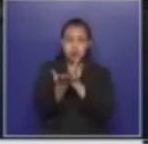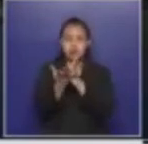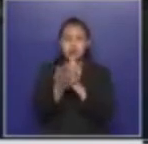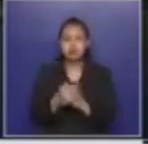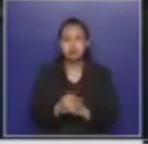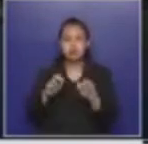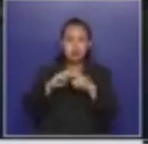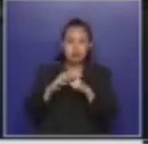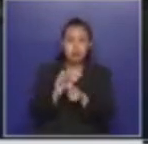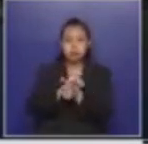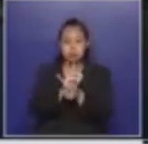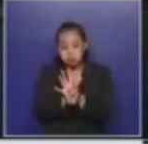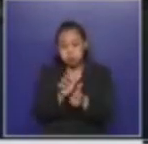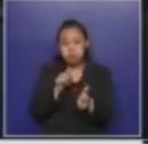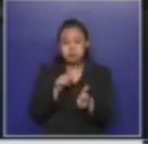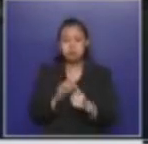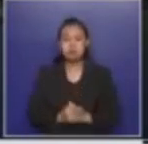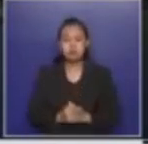นี้นะครับท่านกู้เต็มอัตราเลยแล้ววันนี้นะครับถามว่าถ้ารายรับที่ท่านประมาณการไว้นี้นะครับมันเก็บไม่ได้ตามเปล่าภาระหนี้สินหรือภาระที่เราจะต้องไปกู้อีกนะครับอย่างที่ทราบนะครับว่าหนี้สินของประเทศลาวนะครับเกือบเต็มเพดานจะสร้างปัญหานะครับแล้วปัญหาโครงwith